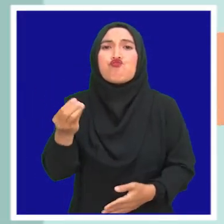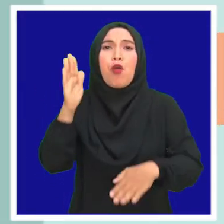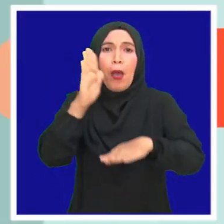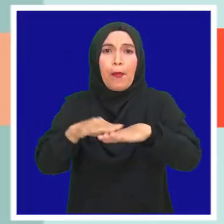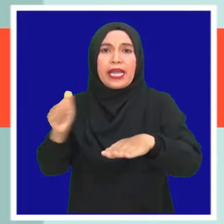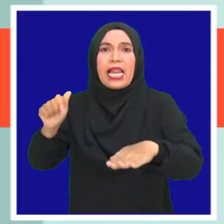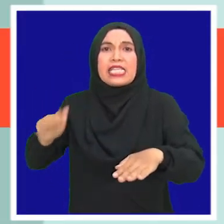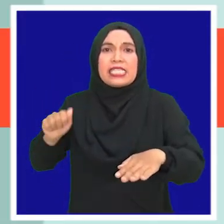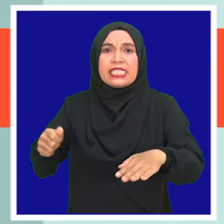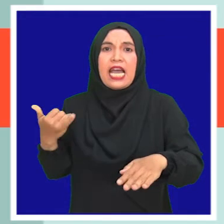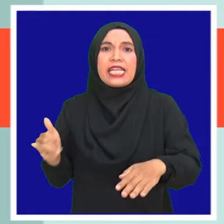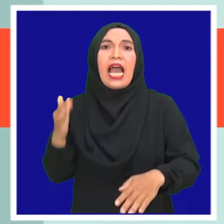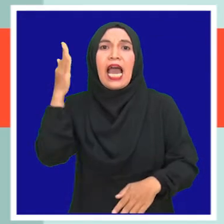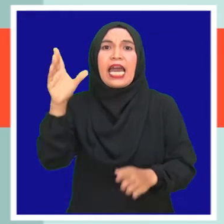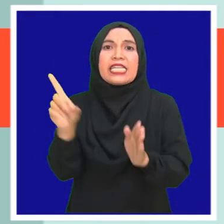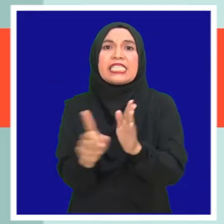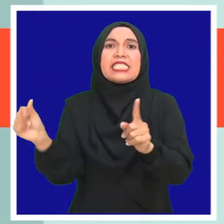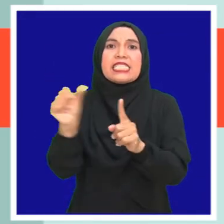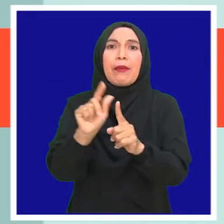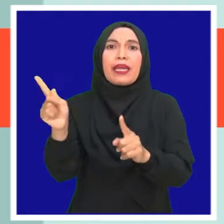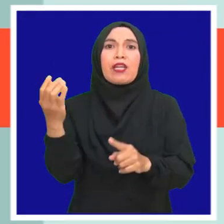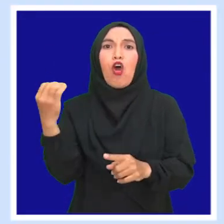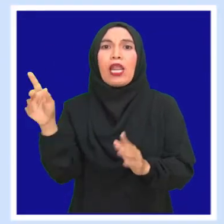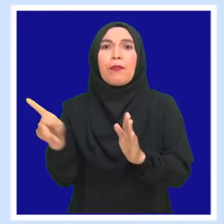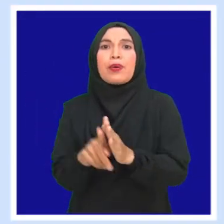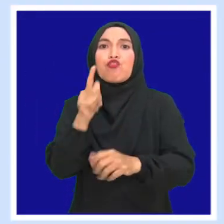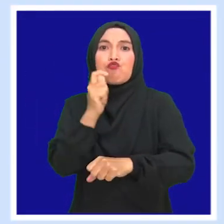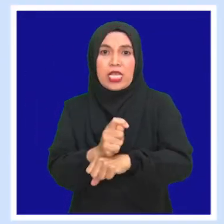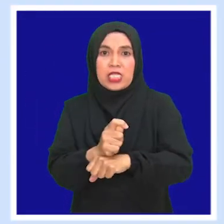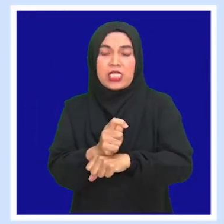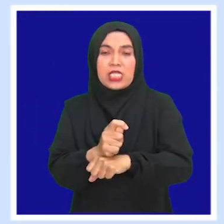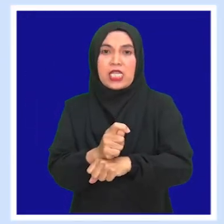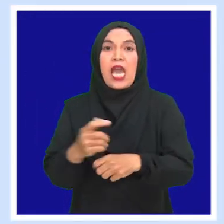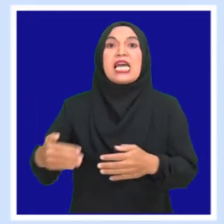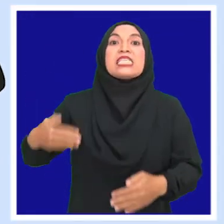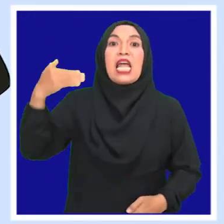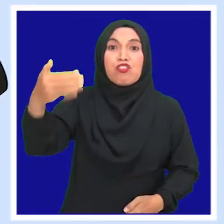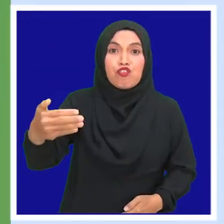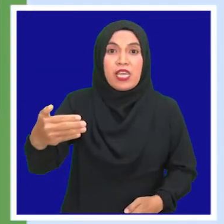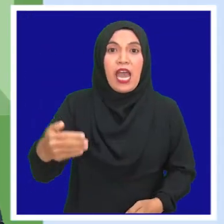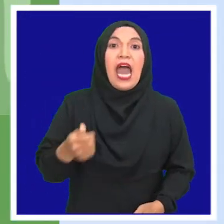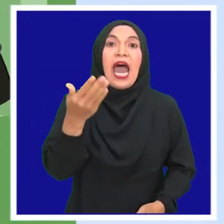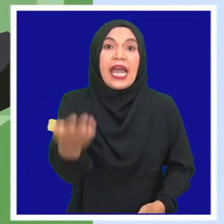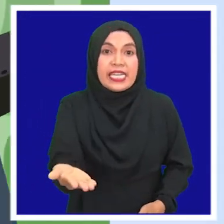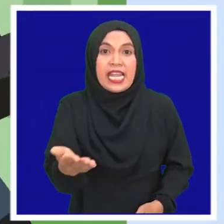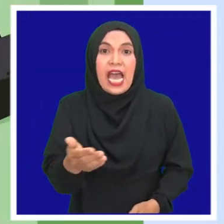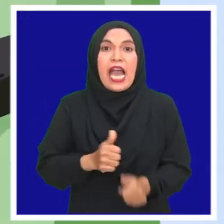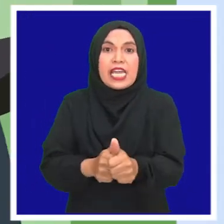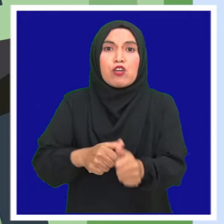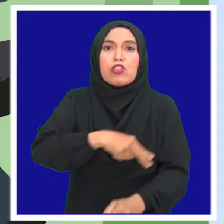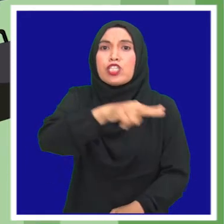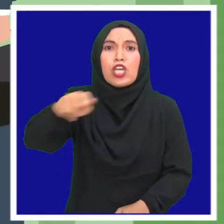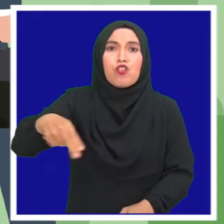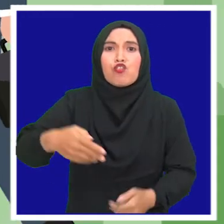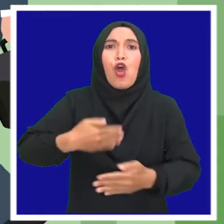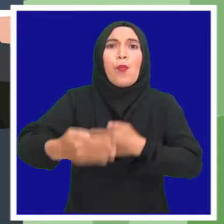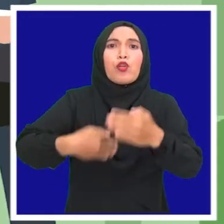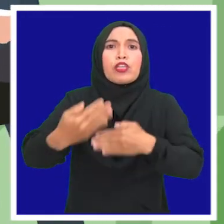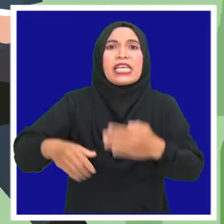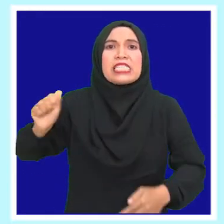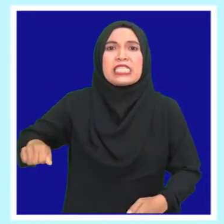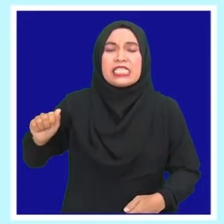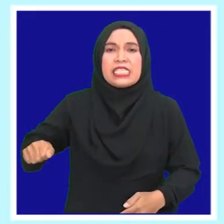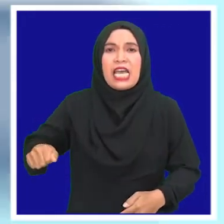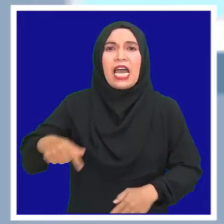petugas pengadilan ke tempat tinggal Anda. Selanjutnya Anda mengikuti seluruh proses persidangan yang dilaksanakan di